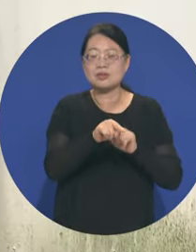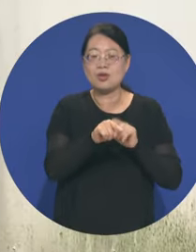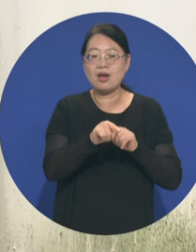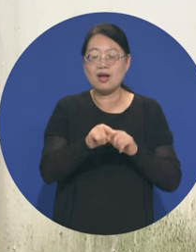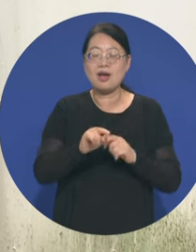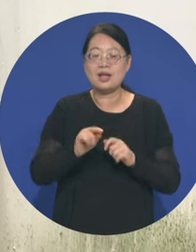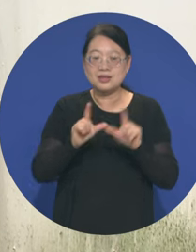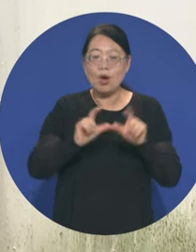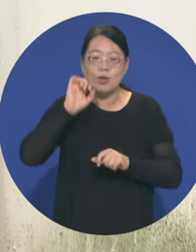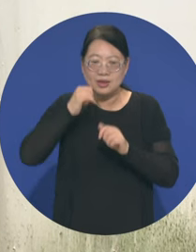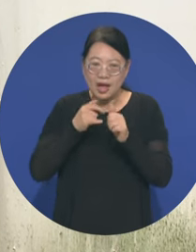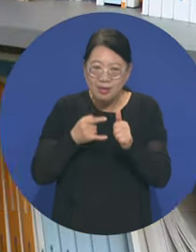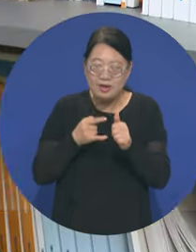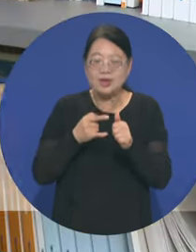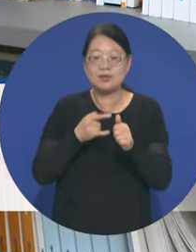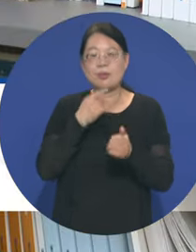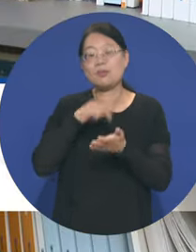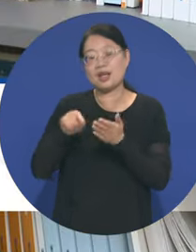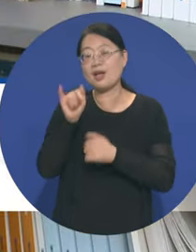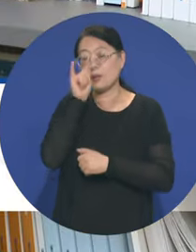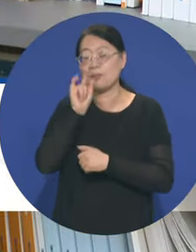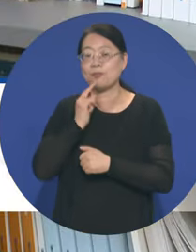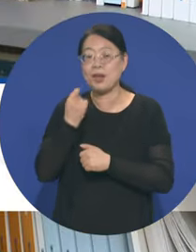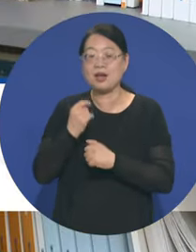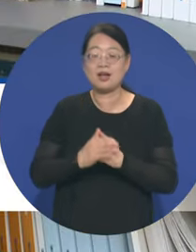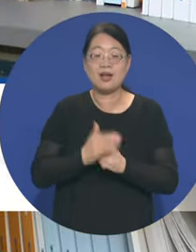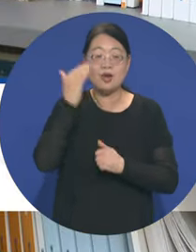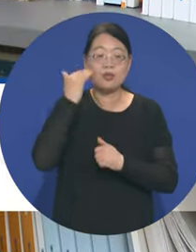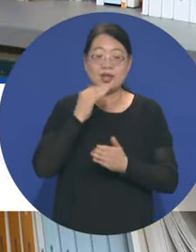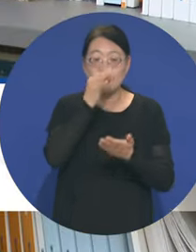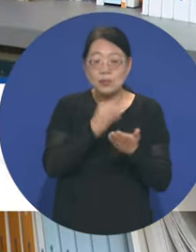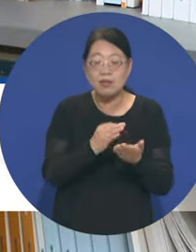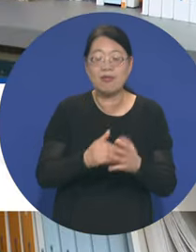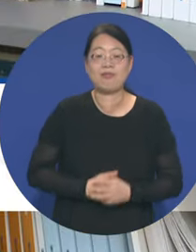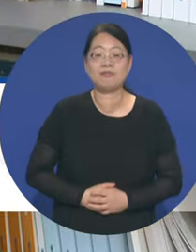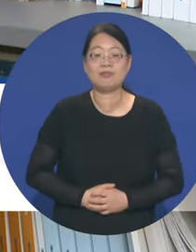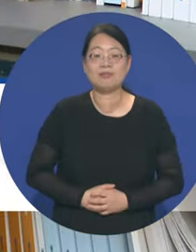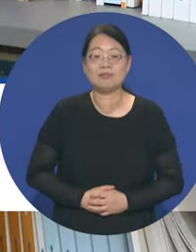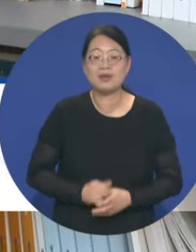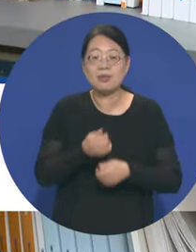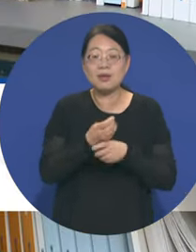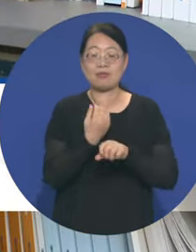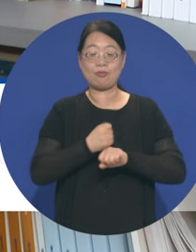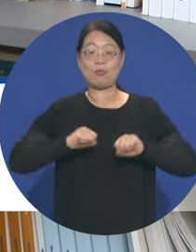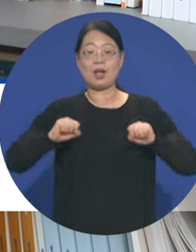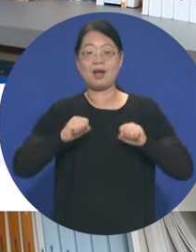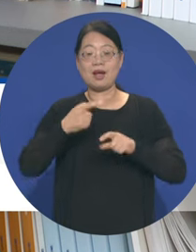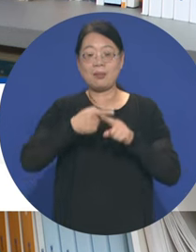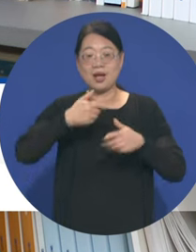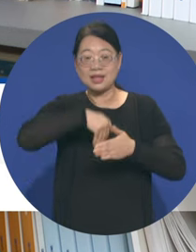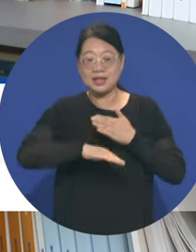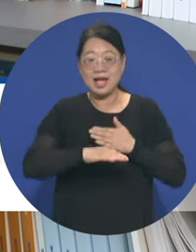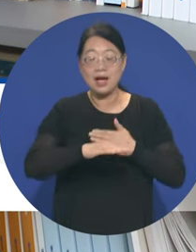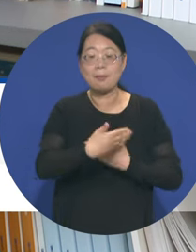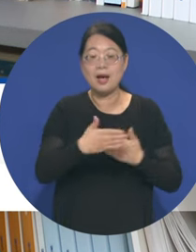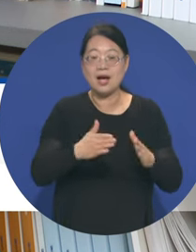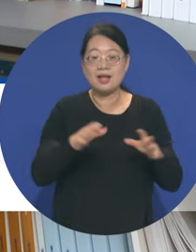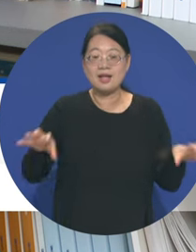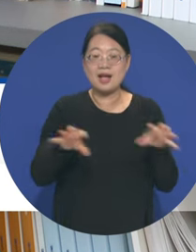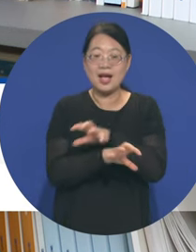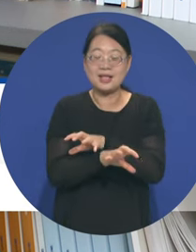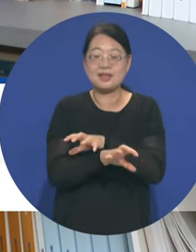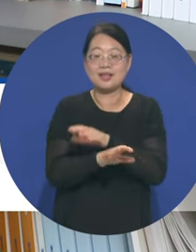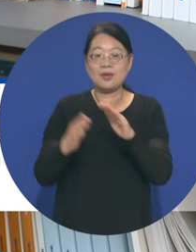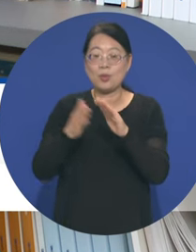밀어낼 수 있다는 점입니다 우리나라에 사실 저렴하고 그 면적이 넓은 반지하를 대체할 수 있는